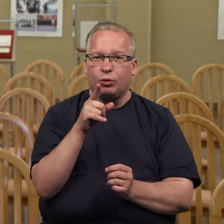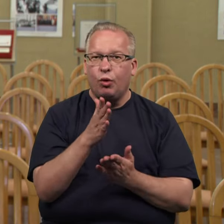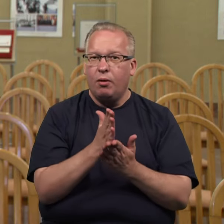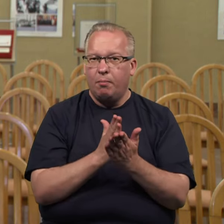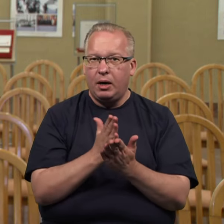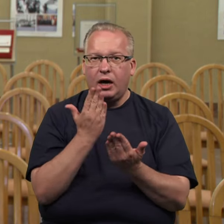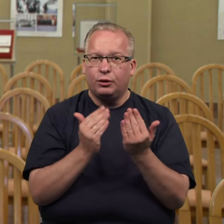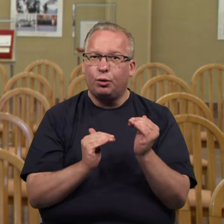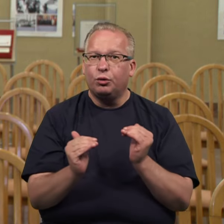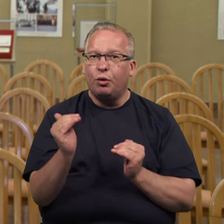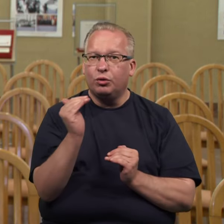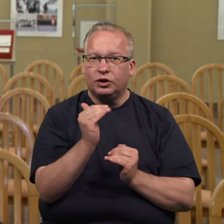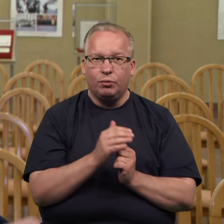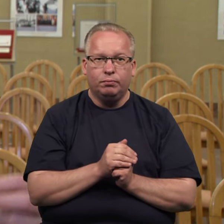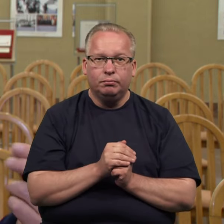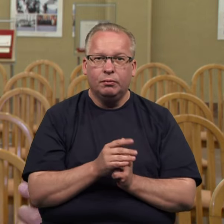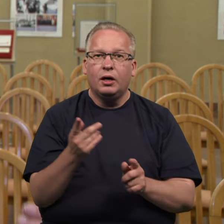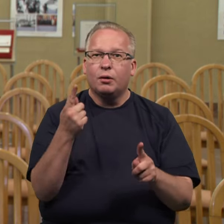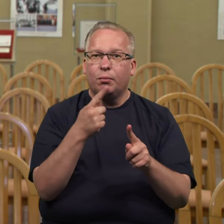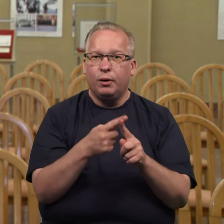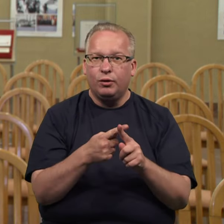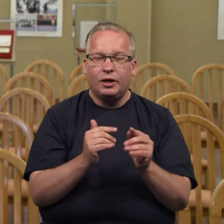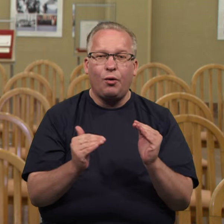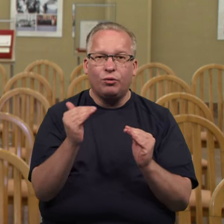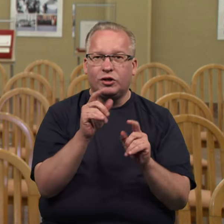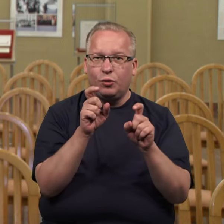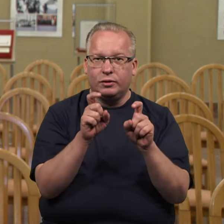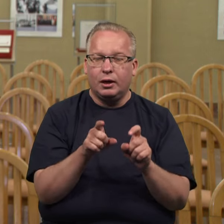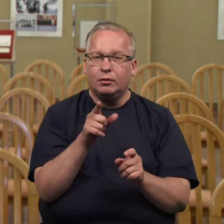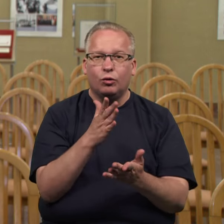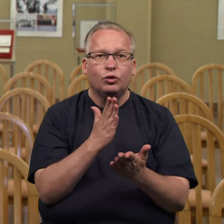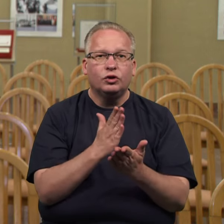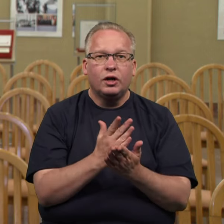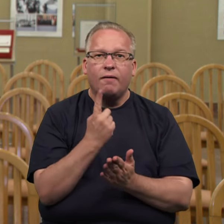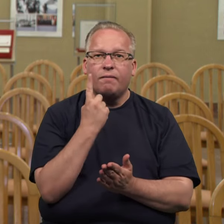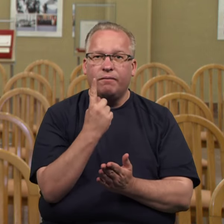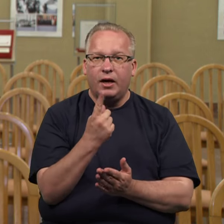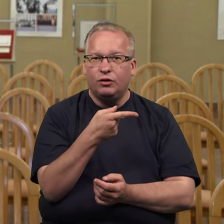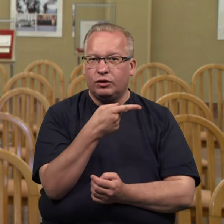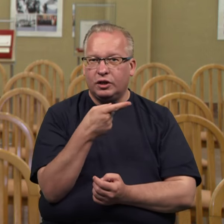pareigas lygtai aukštesnį ir plus aukščiau sėdi, tu esi vienas iš